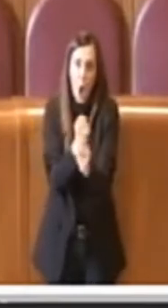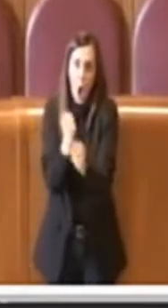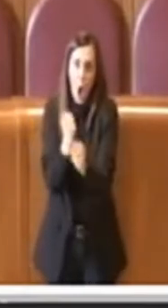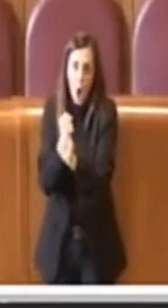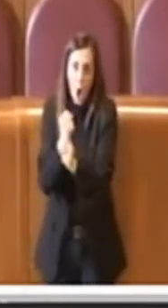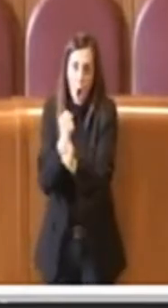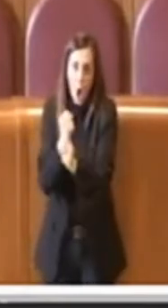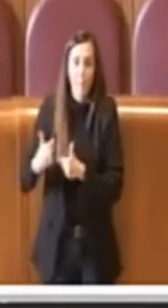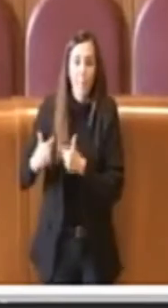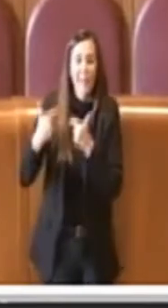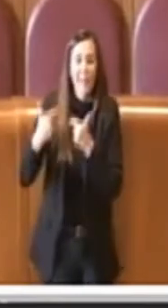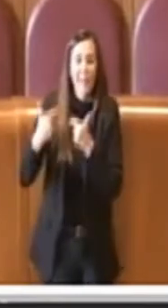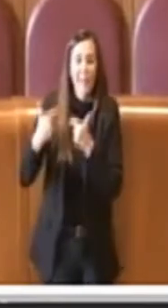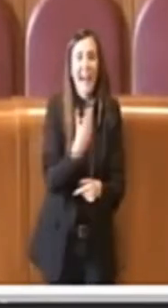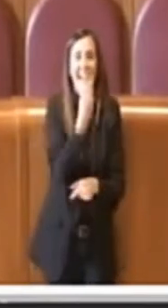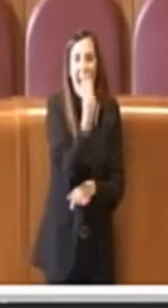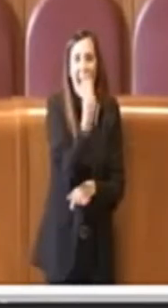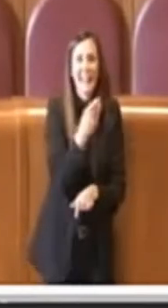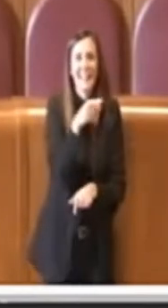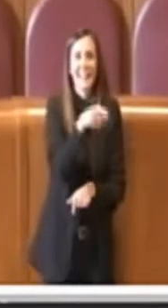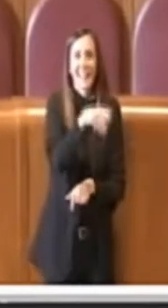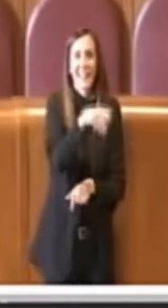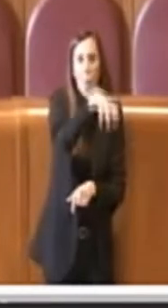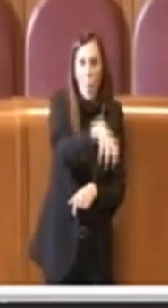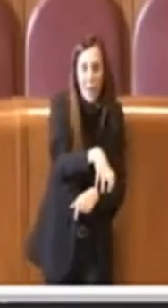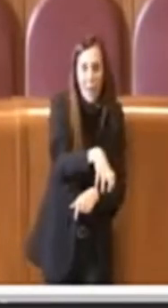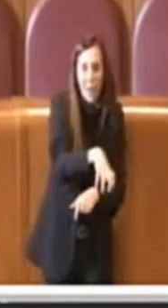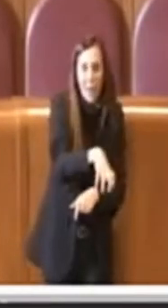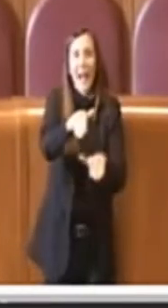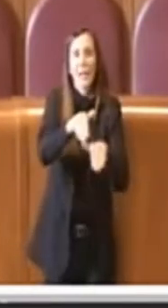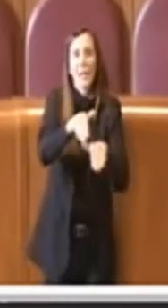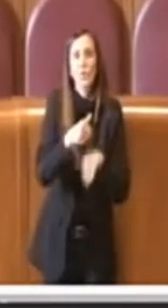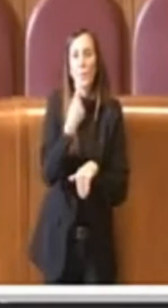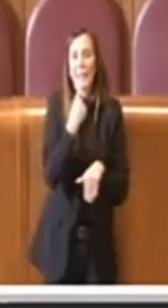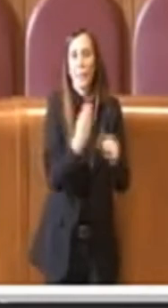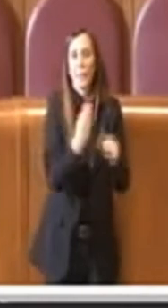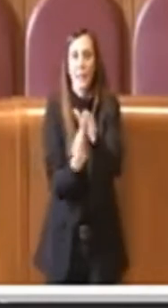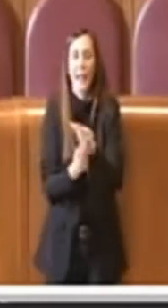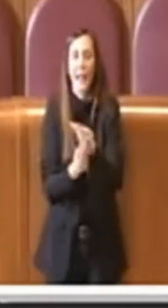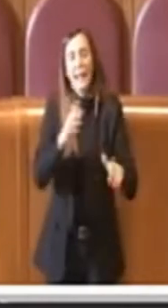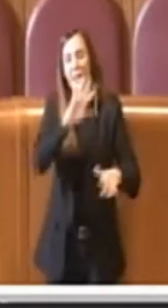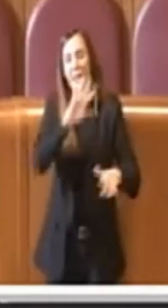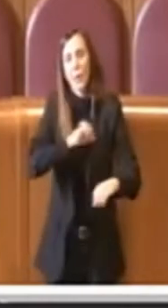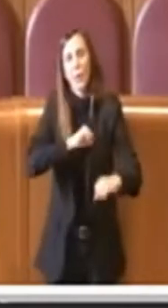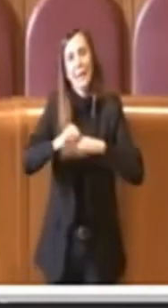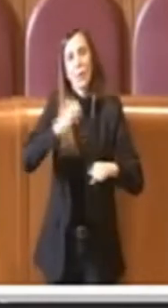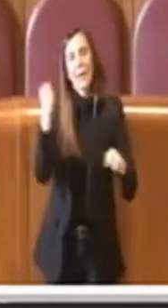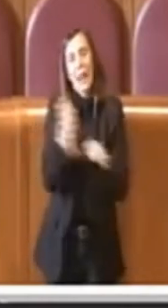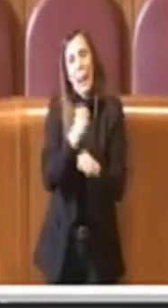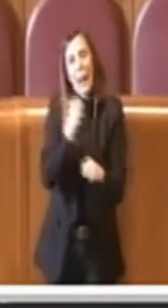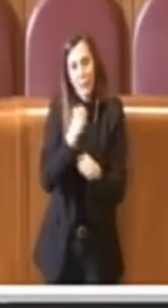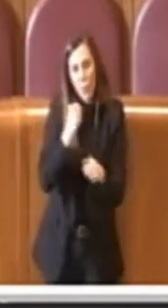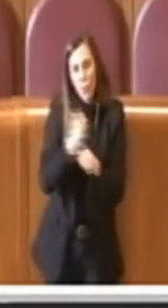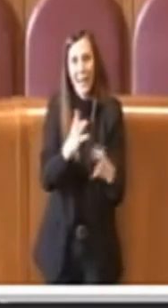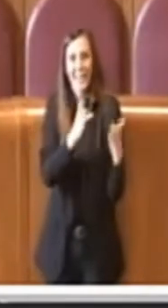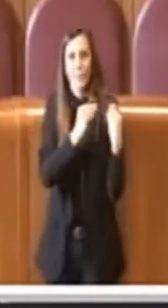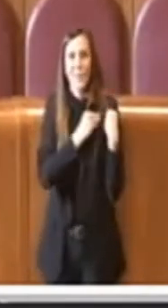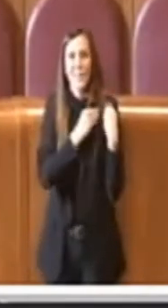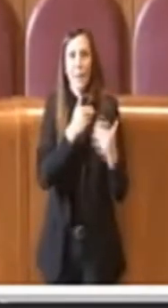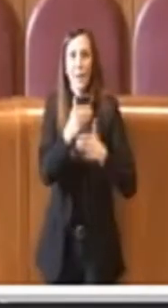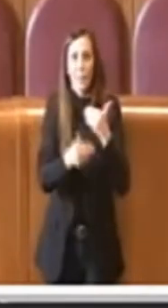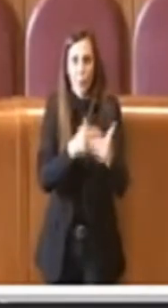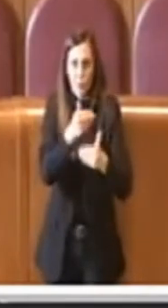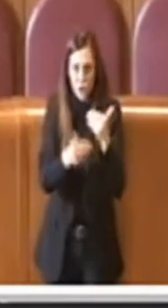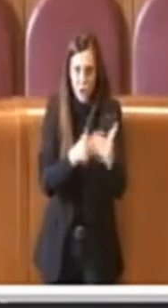enti locali anche di assumere personale, direttori lavori, responsabili unici dei procedimenti. Su Roma si contano sulle dita di